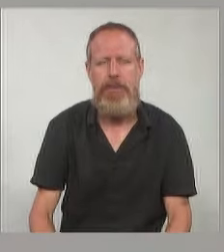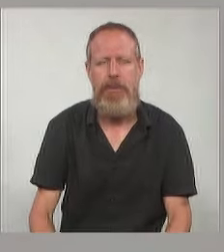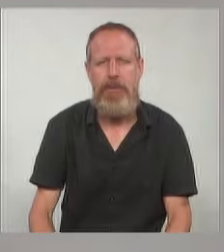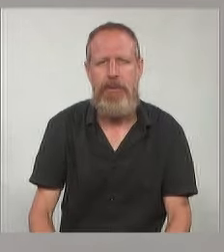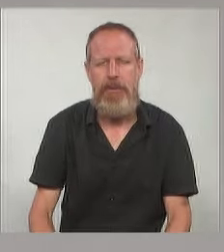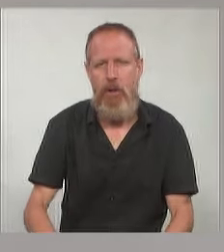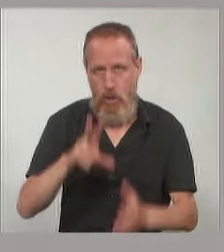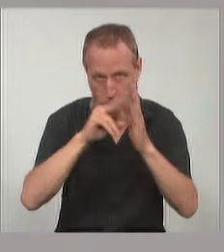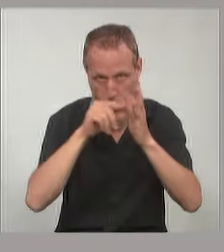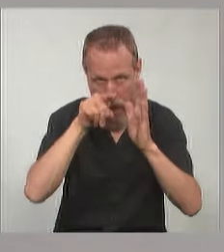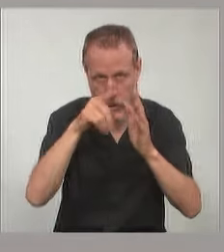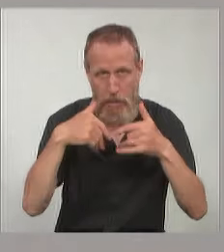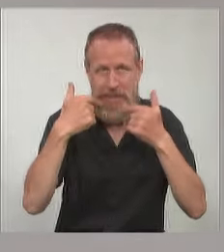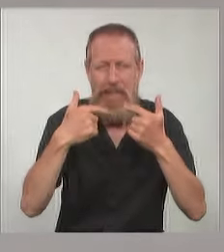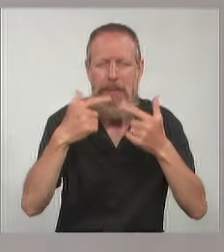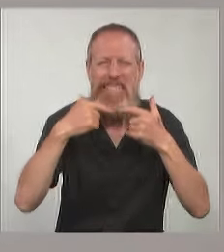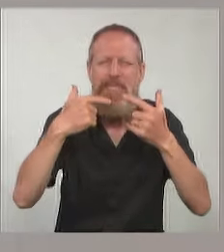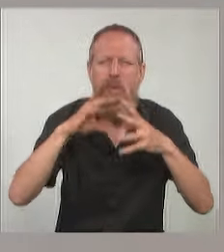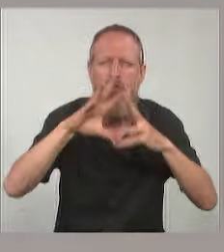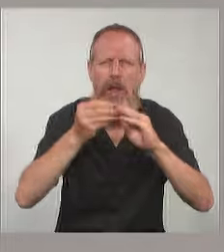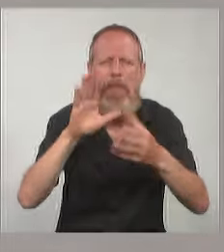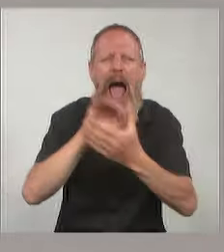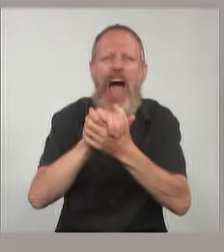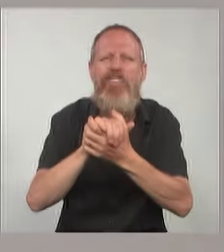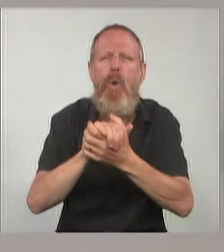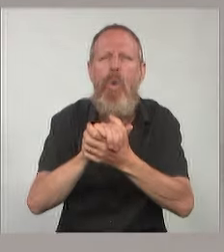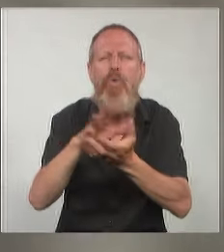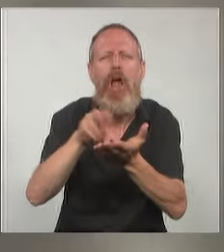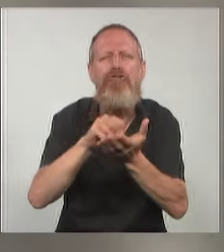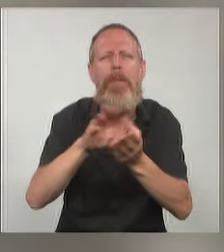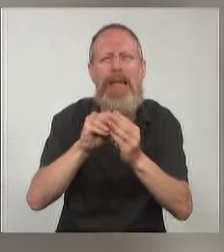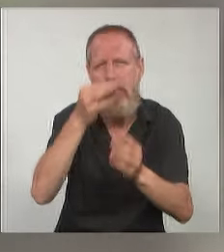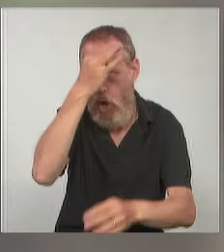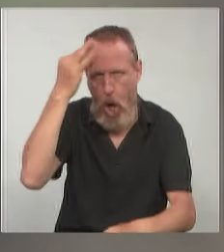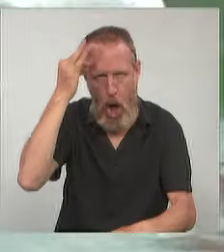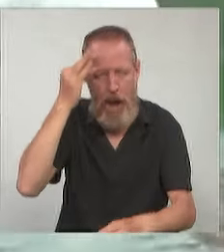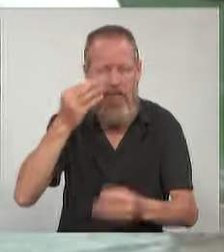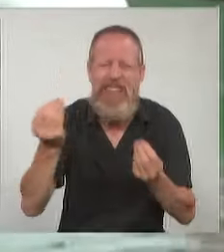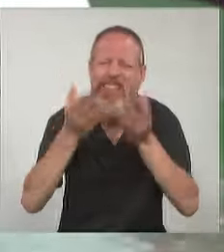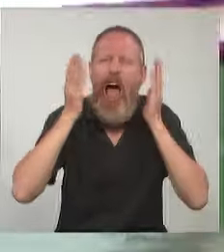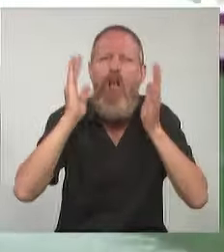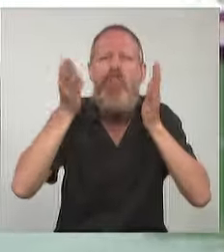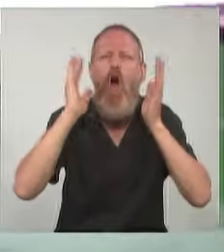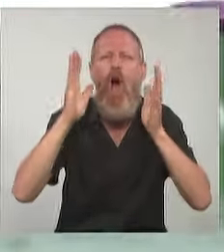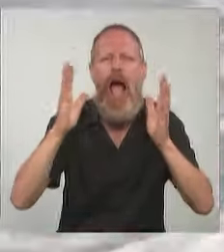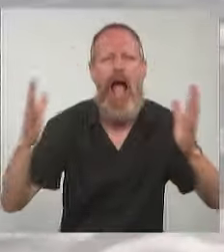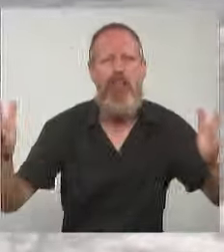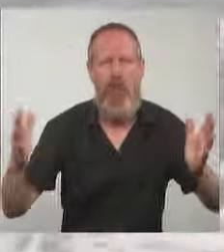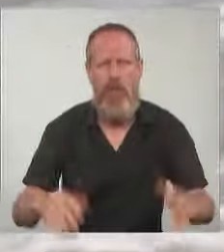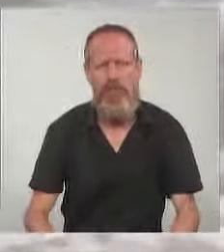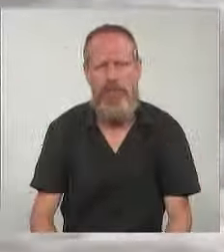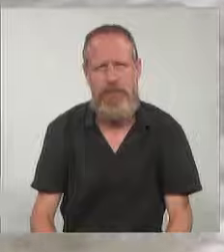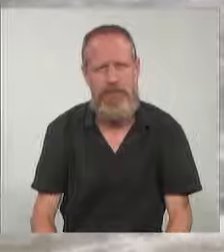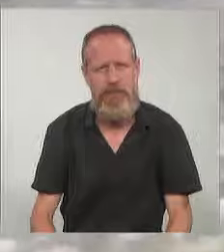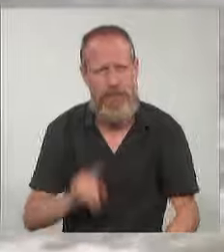התמונה הזאת מספרת סיפור שלם על חברות, על השלמה עם הגורל ועל טרגדיה גדולה. זה קרה